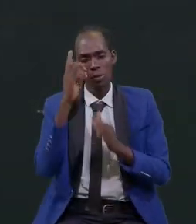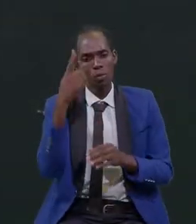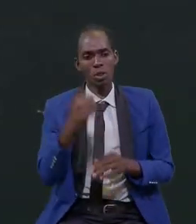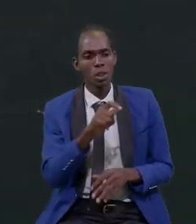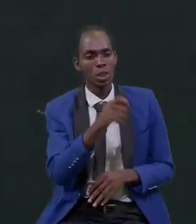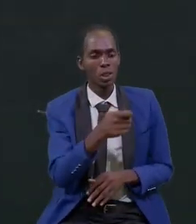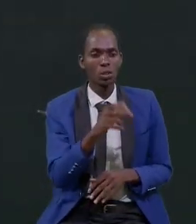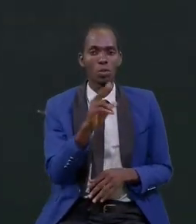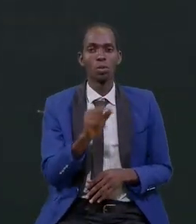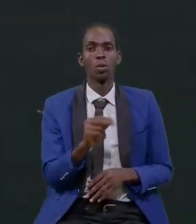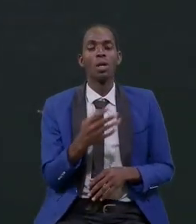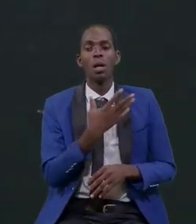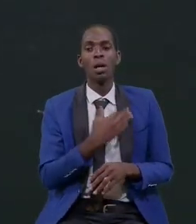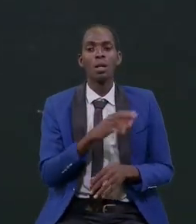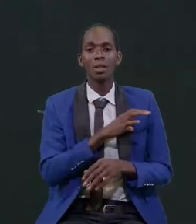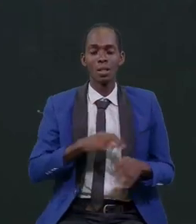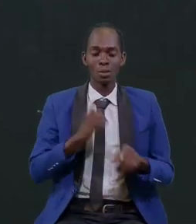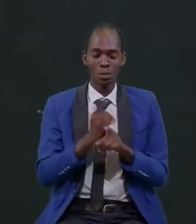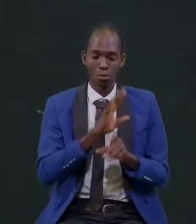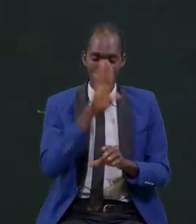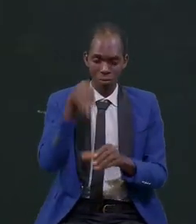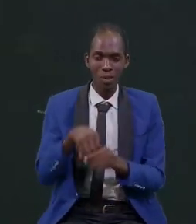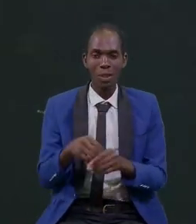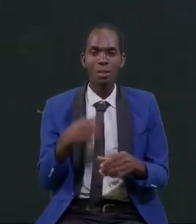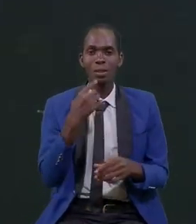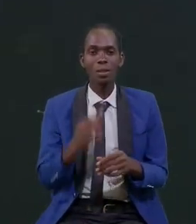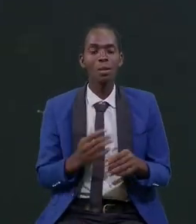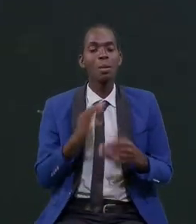Il est passé par les portes fermées. Il dit que la paix,